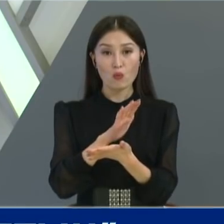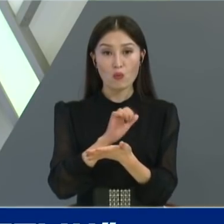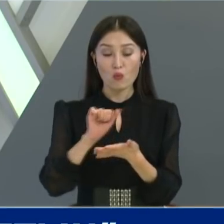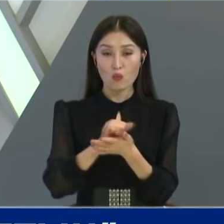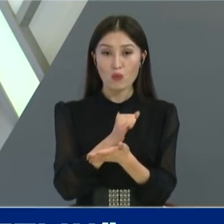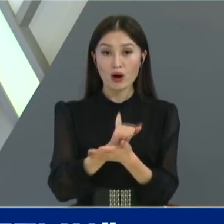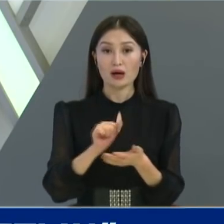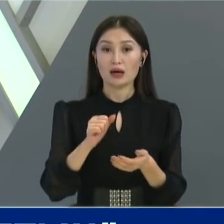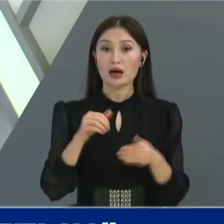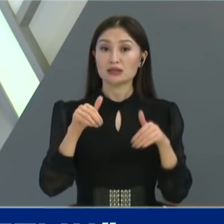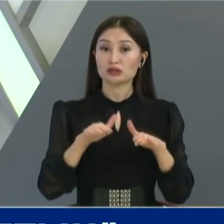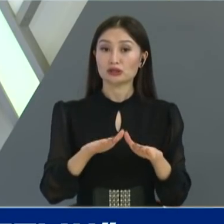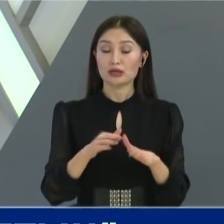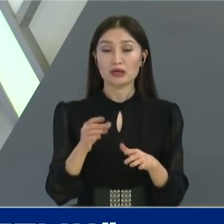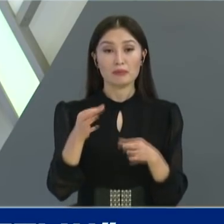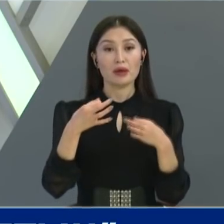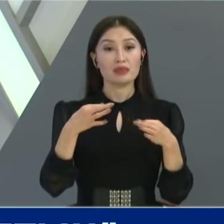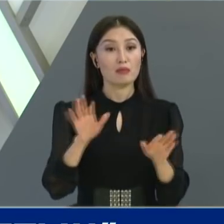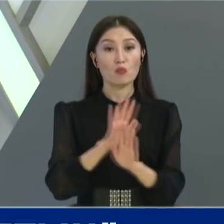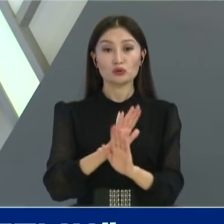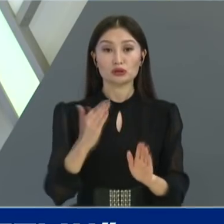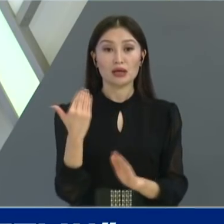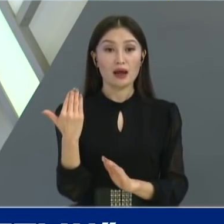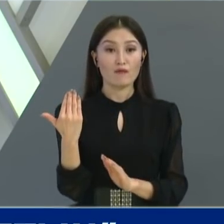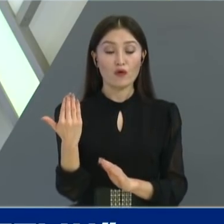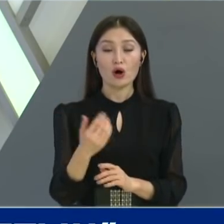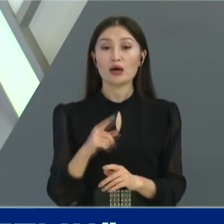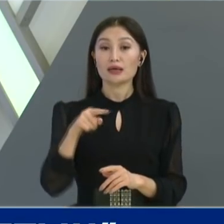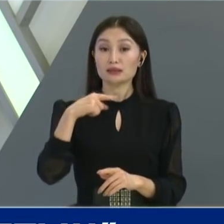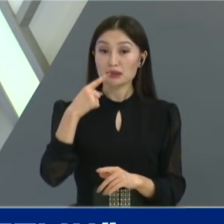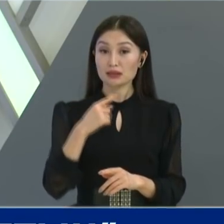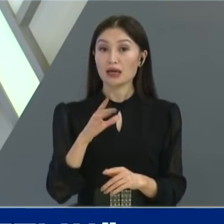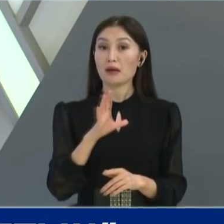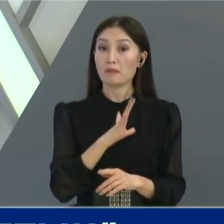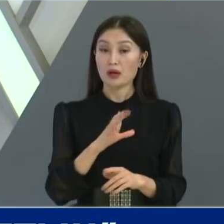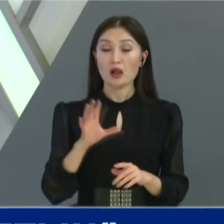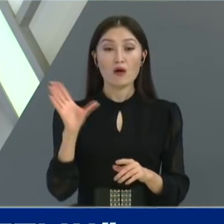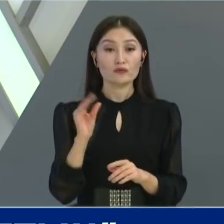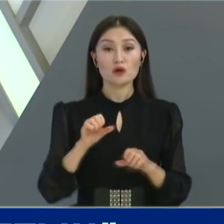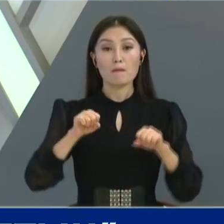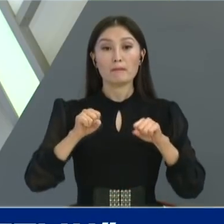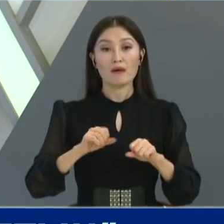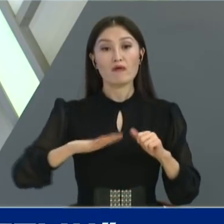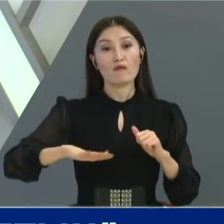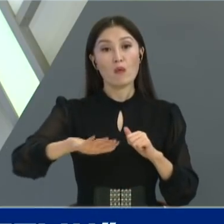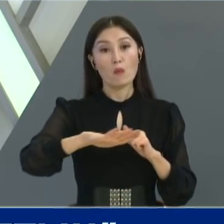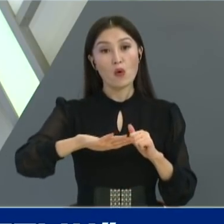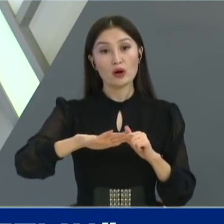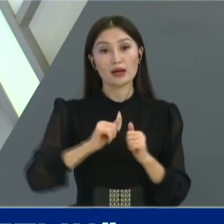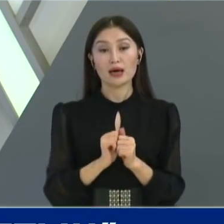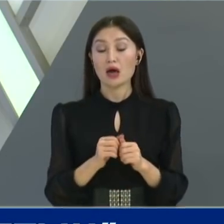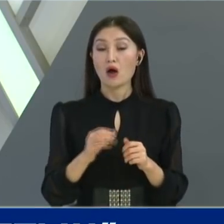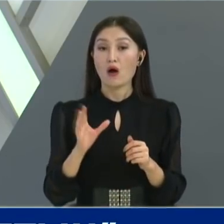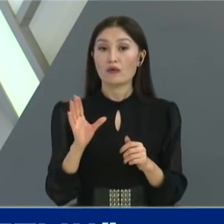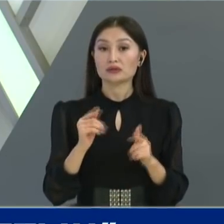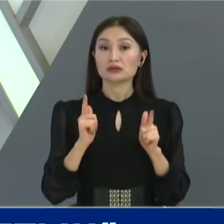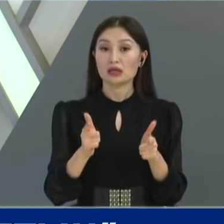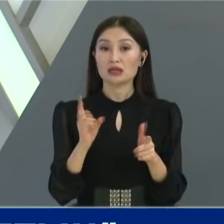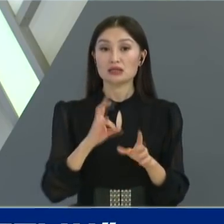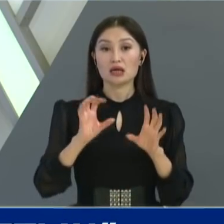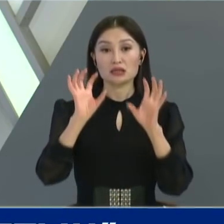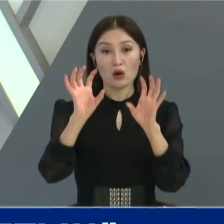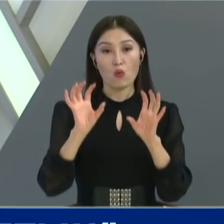решения, мы его не пустили и сказали, чтобы было все в правовом поле, чтобы было все на законном